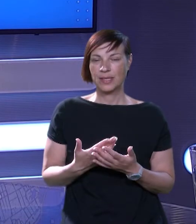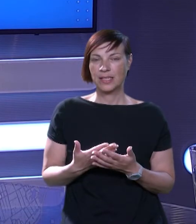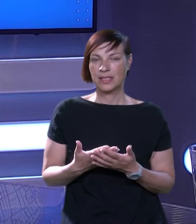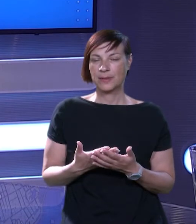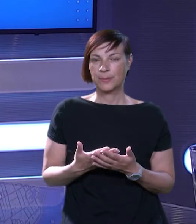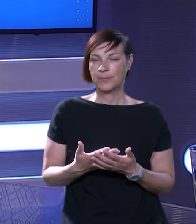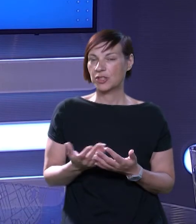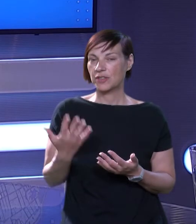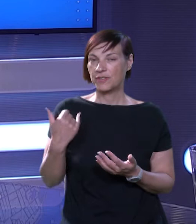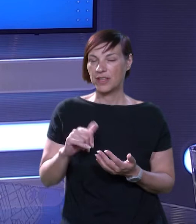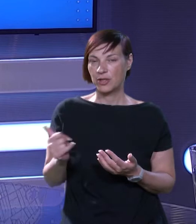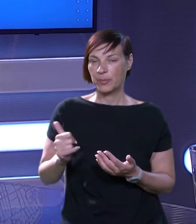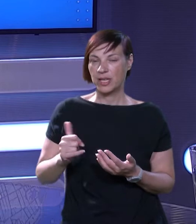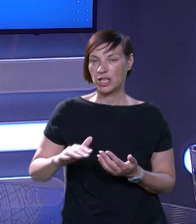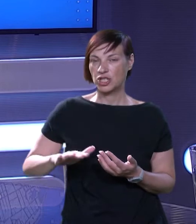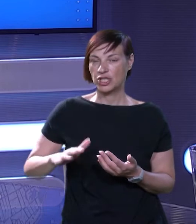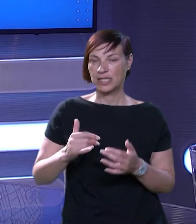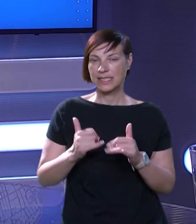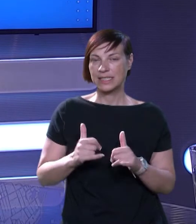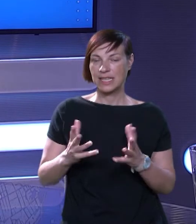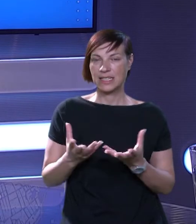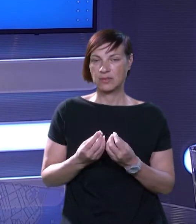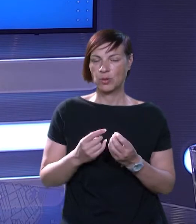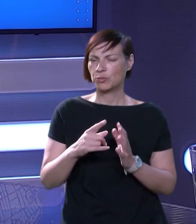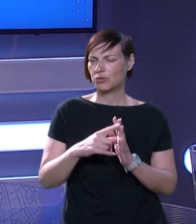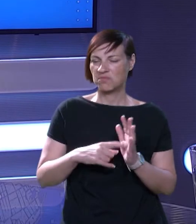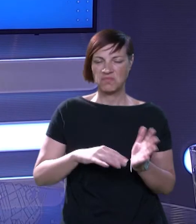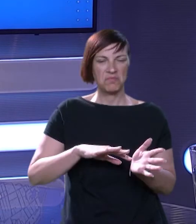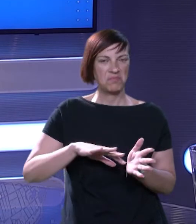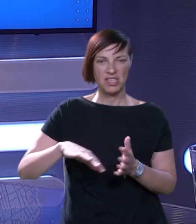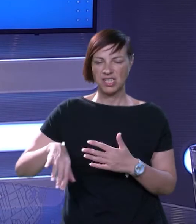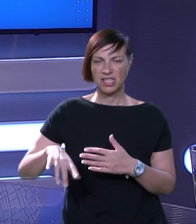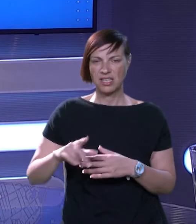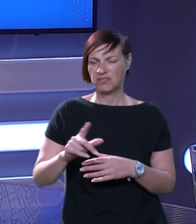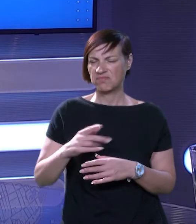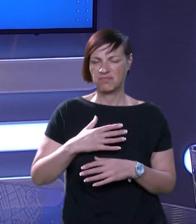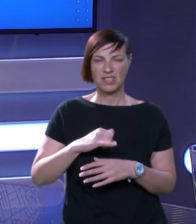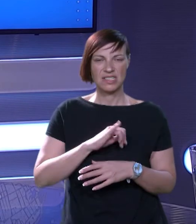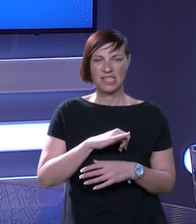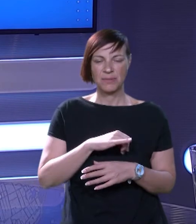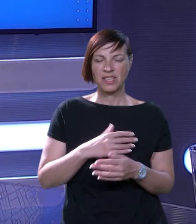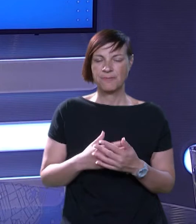I to mi je bilo fenomenalno što ti klinci danas su potpuno operirani